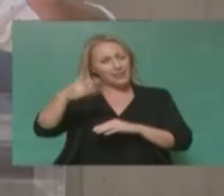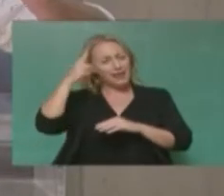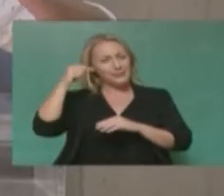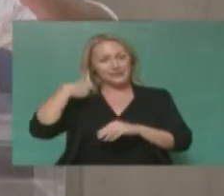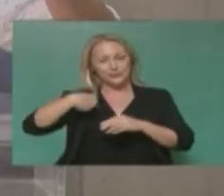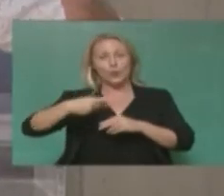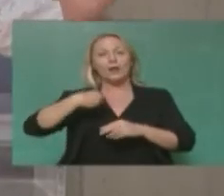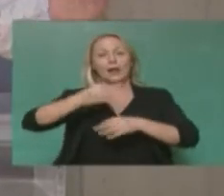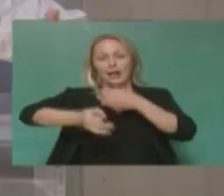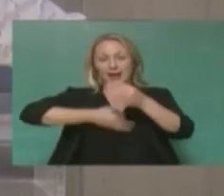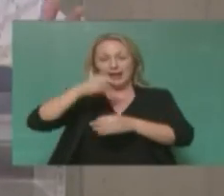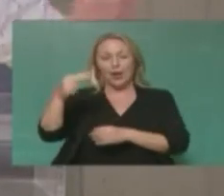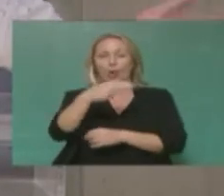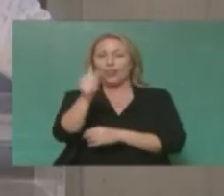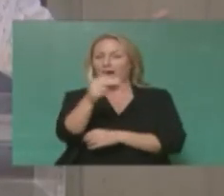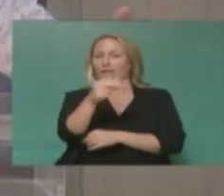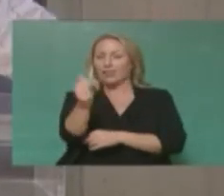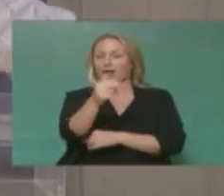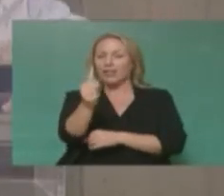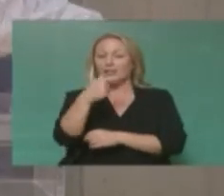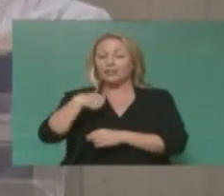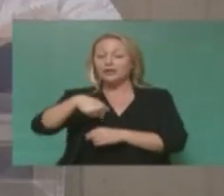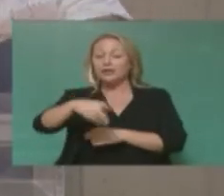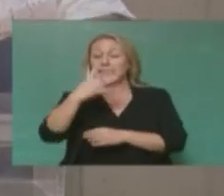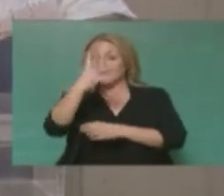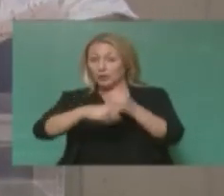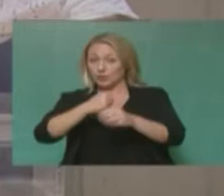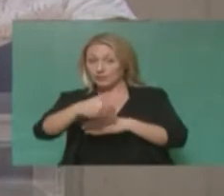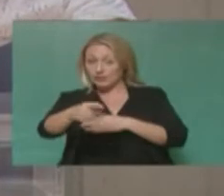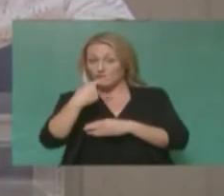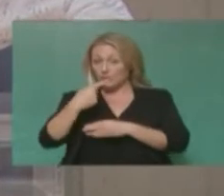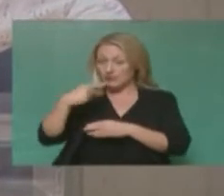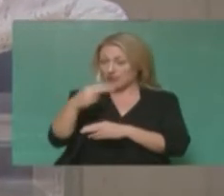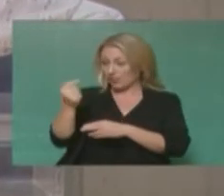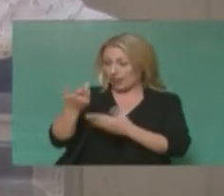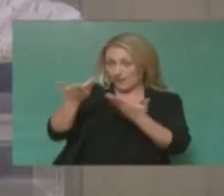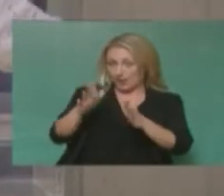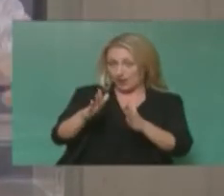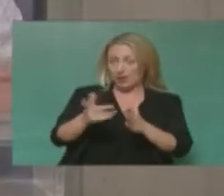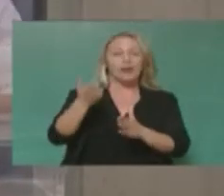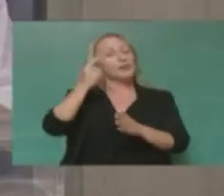μας πείτε βέβαια, στο τέλος τετραετίας, τι θα έχουμε κάνει από αυτά. Εμείς πάντως θα το παλέψουμε, να ξέρετε.